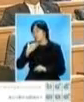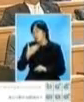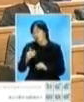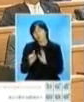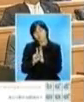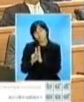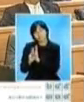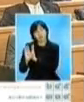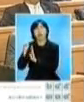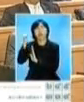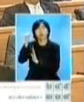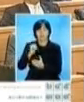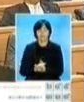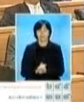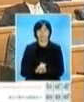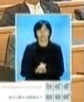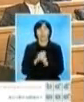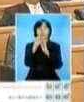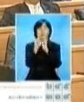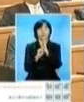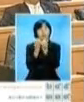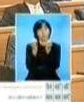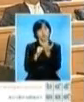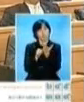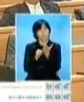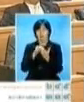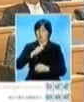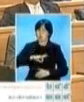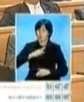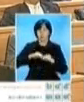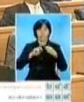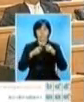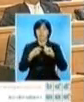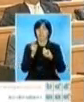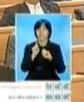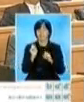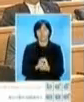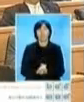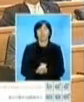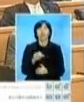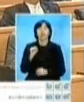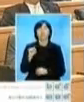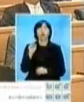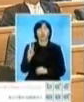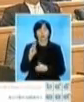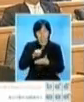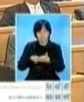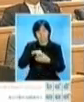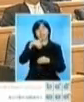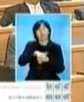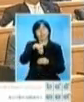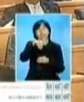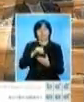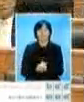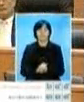ฐธรรมนูญโดยตรงขณะนี้รัฐธรรมนูญปี2550คงถูกล้มล้างไปแล้วอย่างสิ้นเชิงอันนี้น่าสนใจมากนะครับอันนี้พ